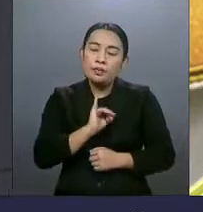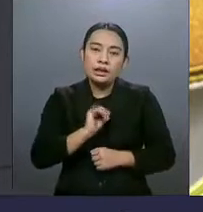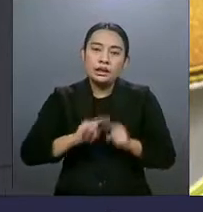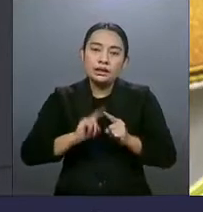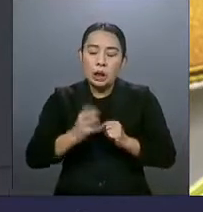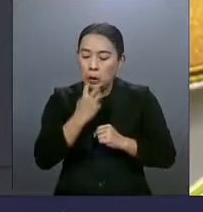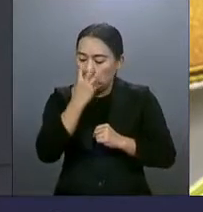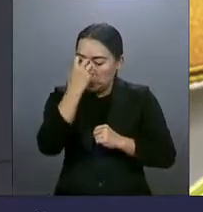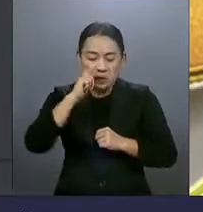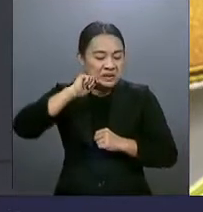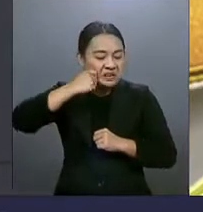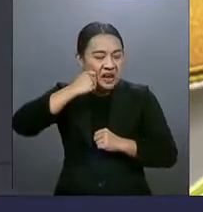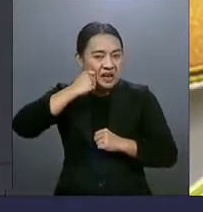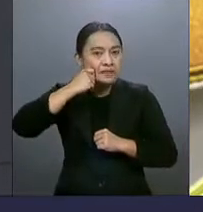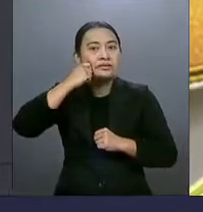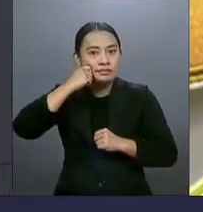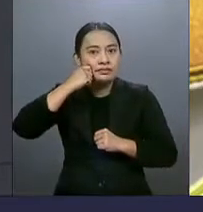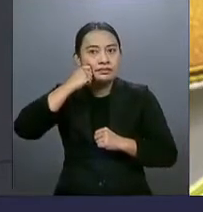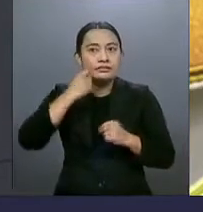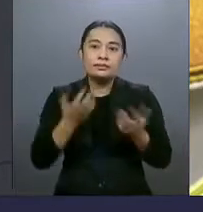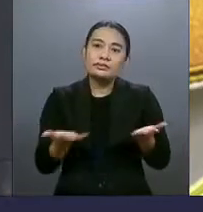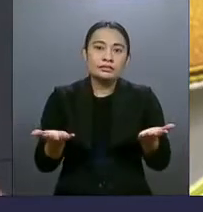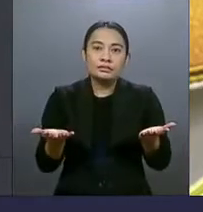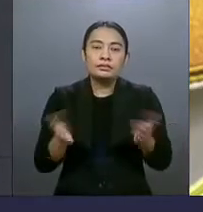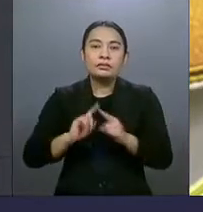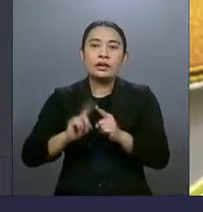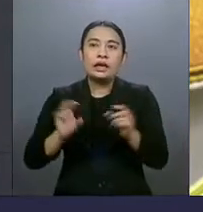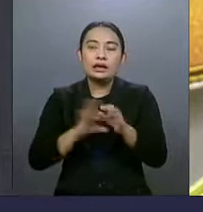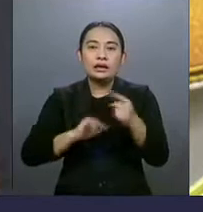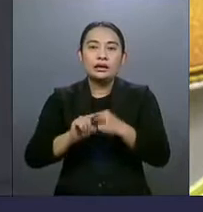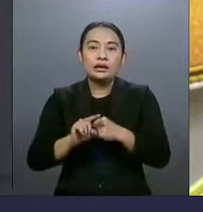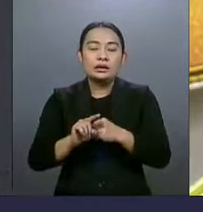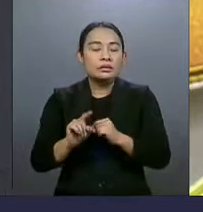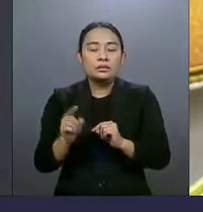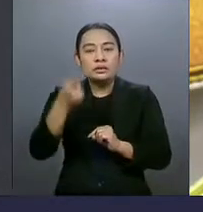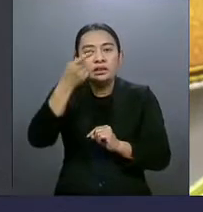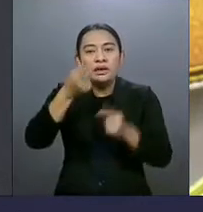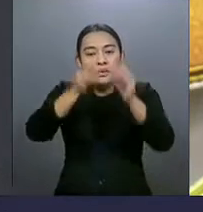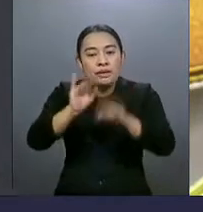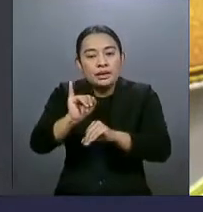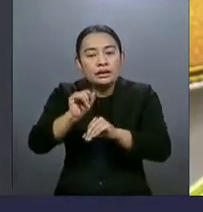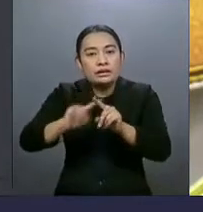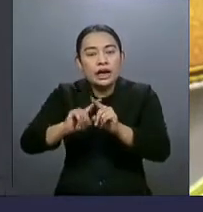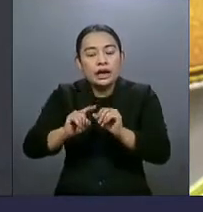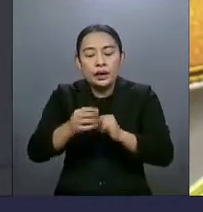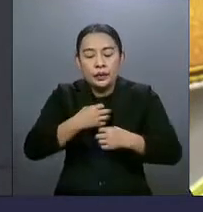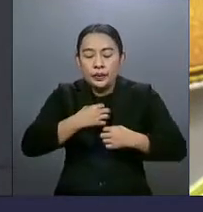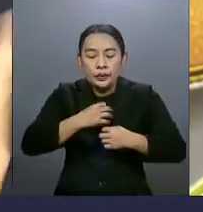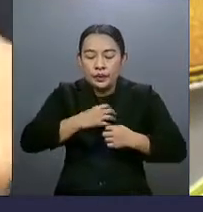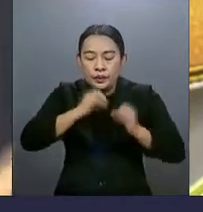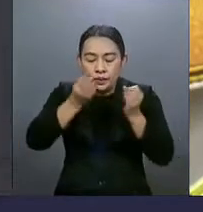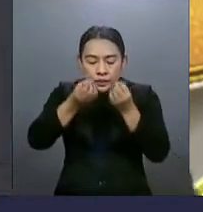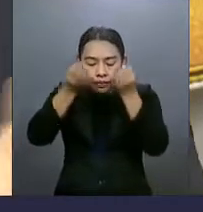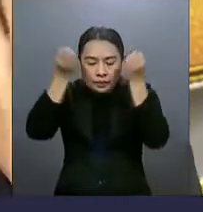มณ์อิจฉาอารมณ์อะไรต่างๆที่มันเป็นสีดำๆก็ถ้ามีเกิดขึ้นก็รีบปลดมันออกไปให้เร็วที่สุดอย่